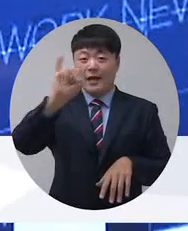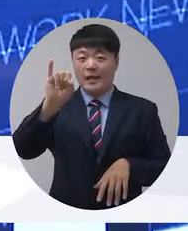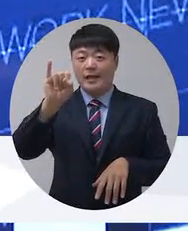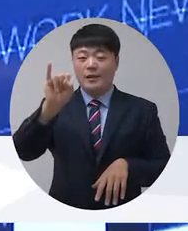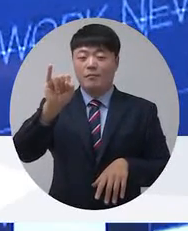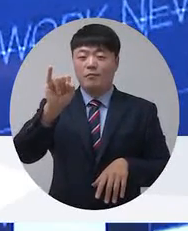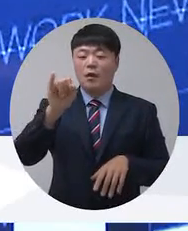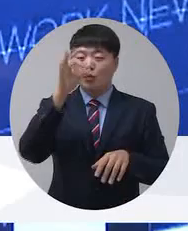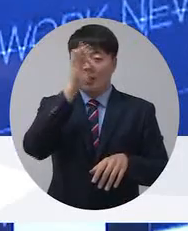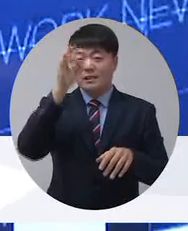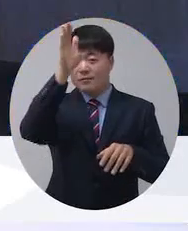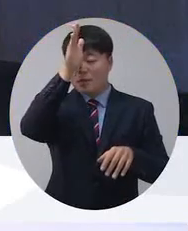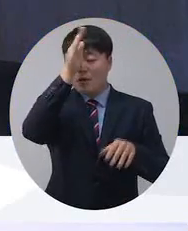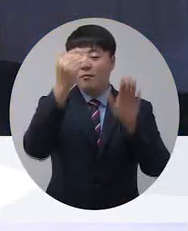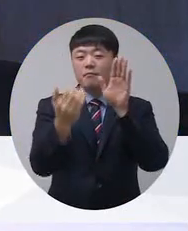현장훈련을 실시했습니다.